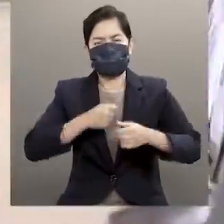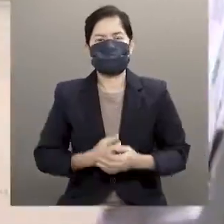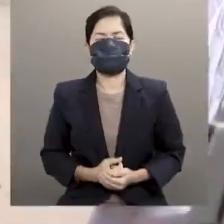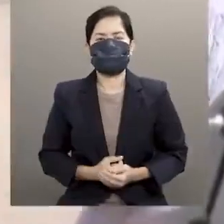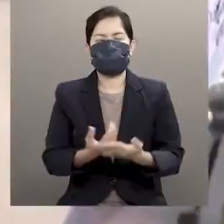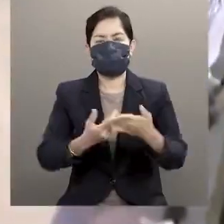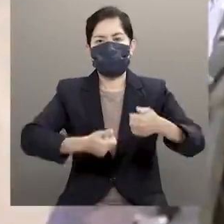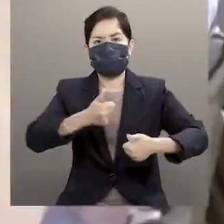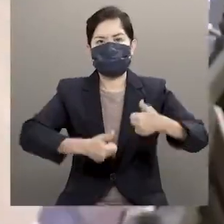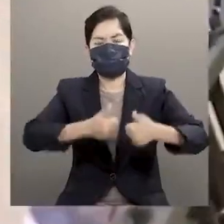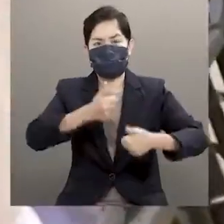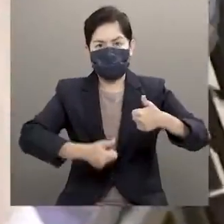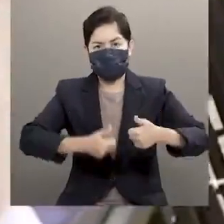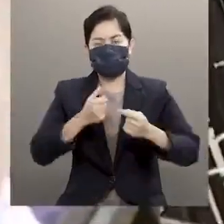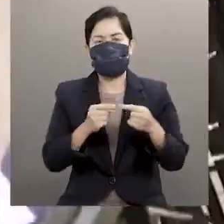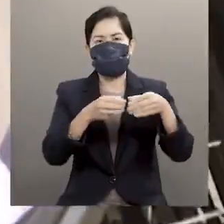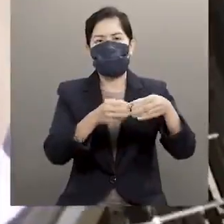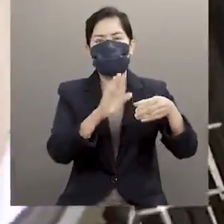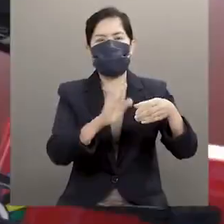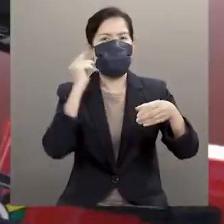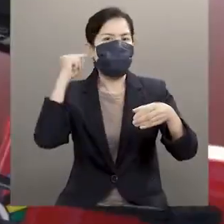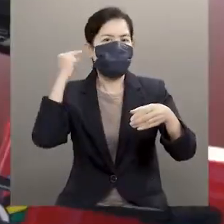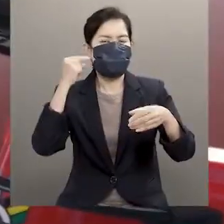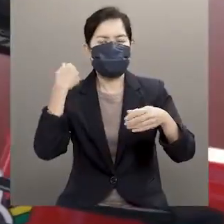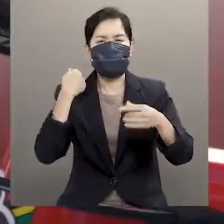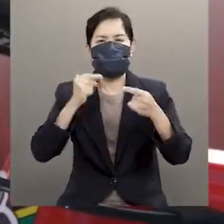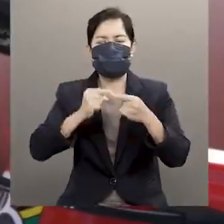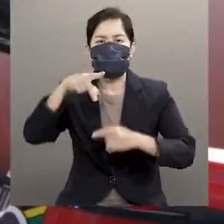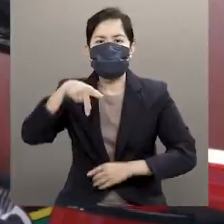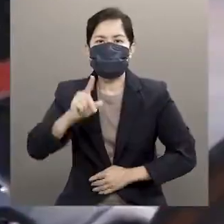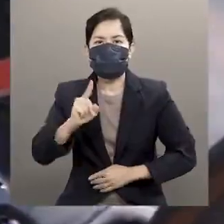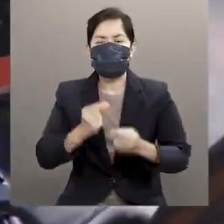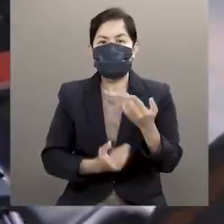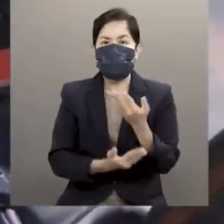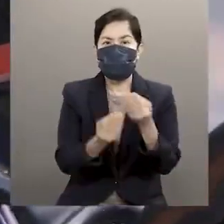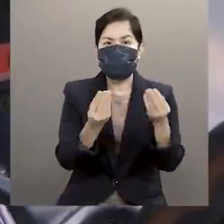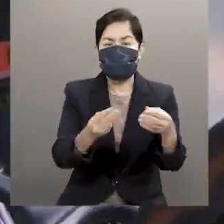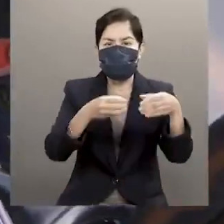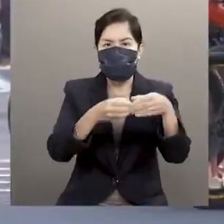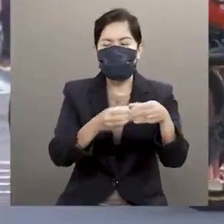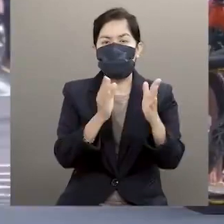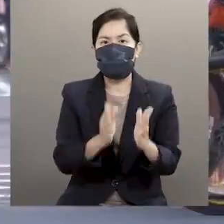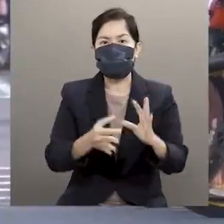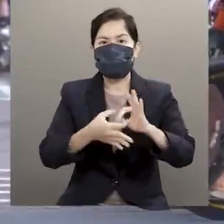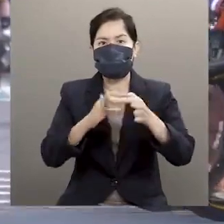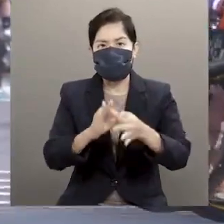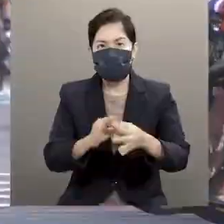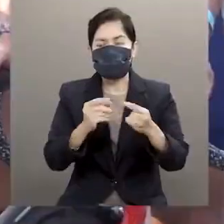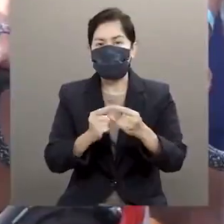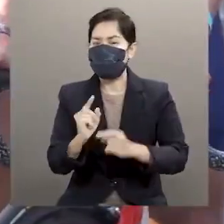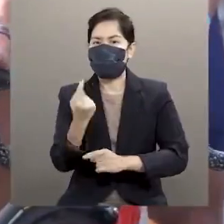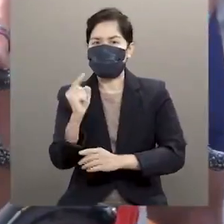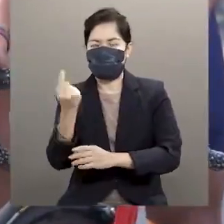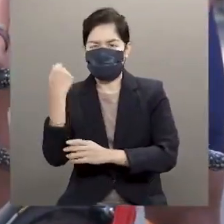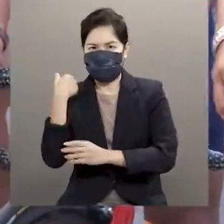อนนี้ครัการแ็งขัน Tour of Thailand ประเภททมหญิงมีคามพิเศษอยู่ตรงที่เปิดโอกาใหนกปันมอสมัครเล่น รวมแ็งขันด้วย